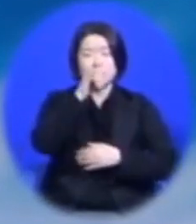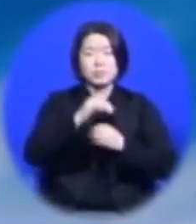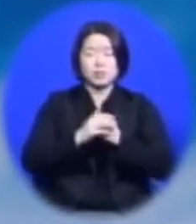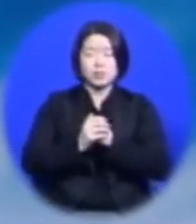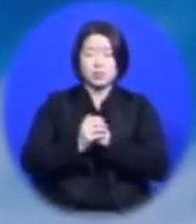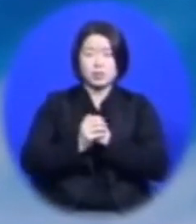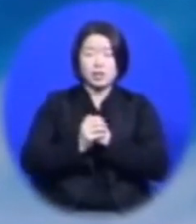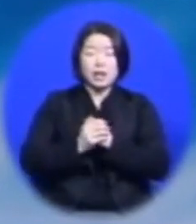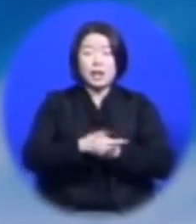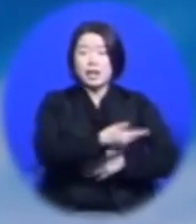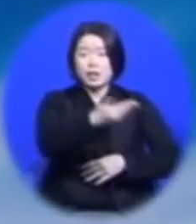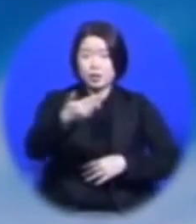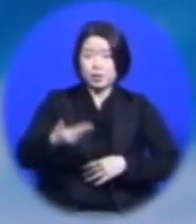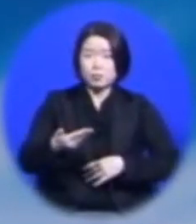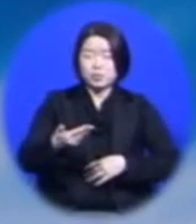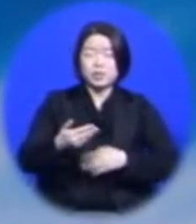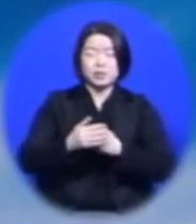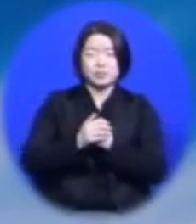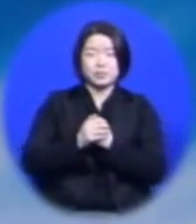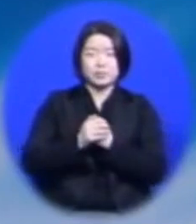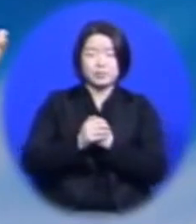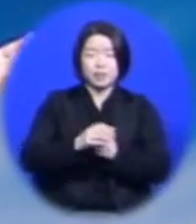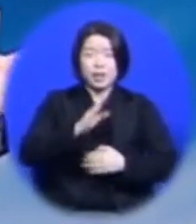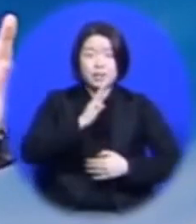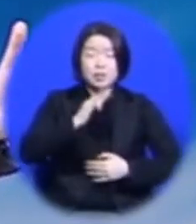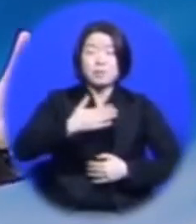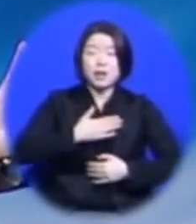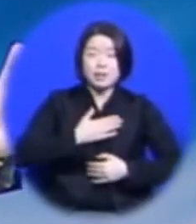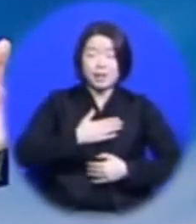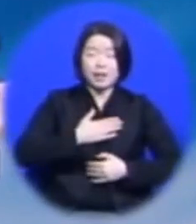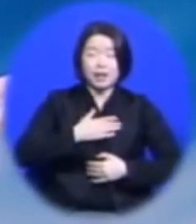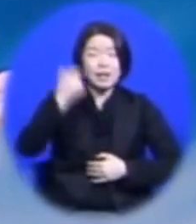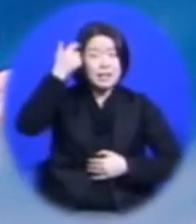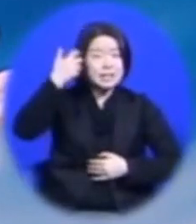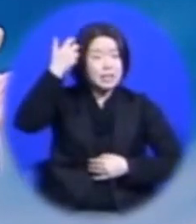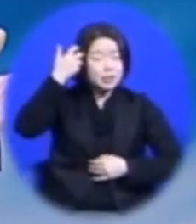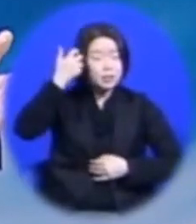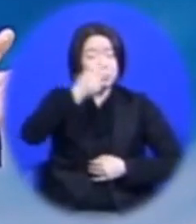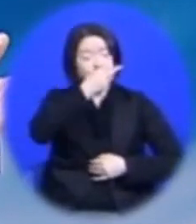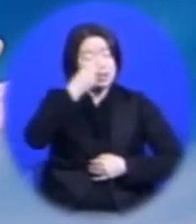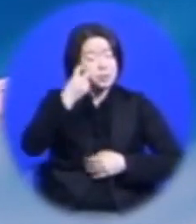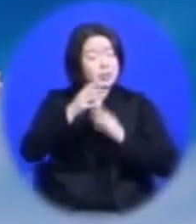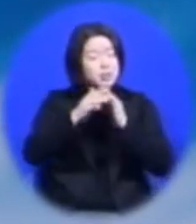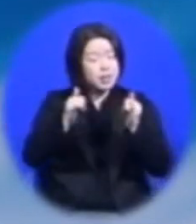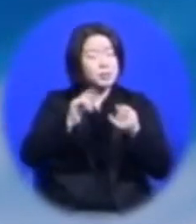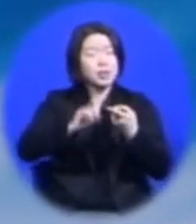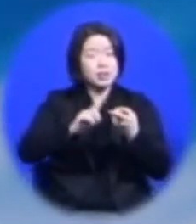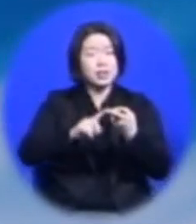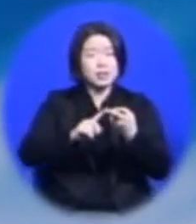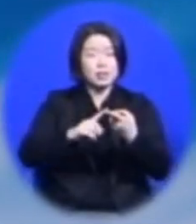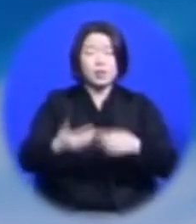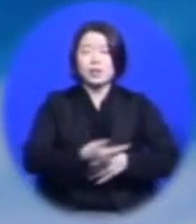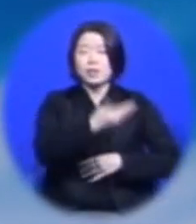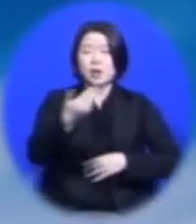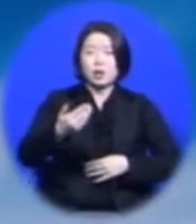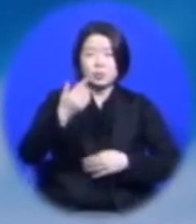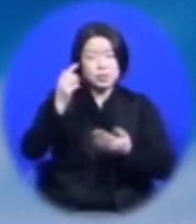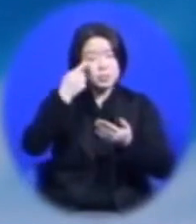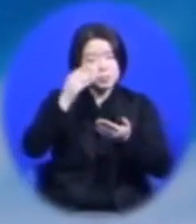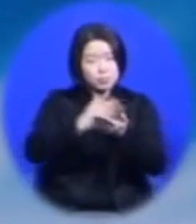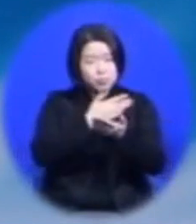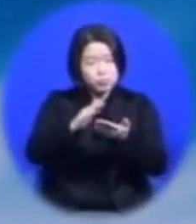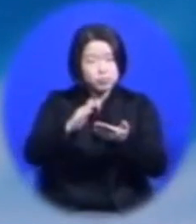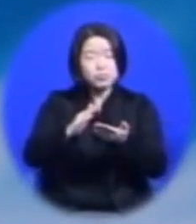말씀하셨어요. 여러분이 정말 내가 영적으로 잠이 들어 있는 건가 하는 것을 여러분이 분별해